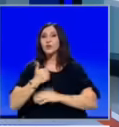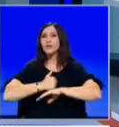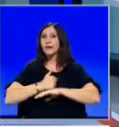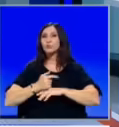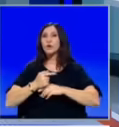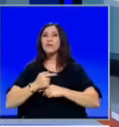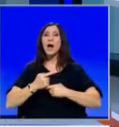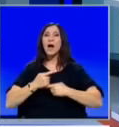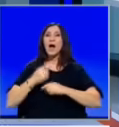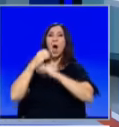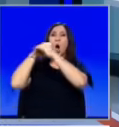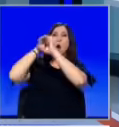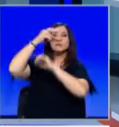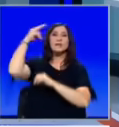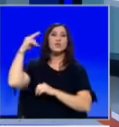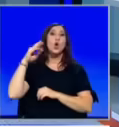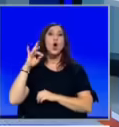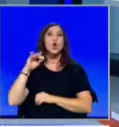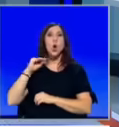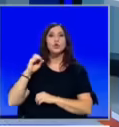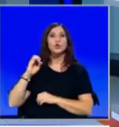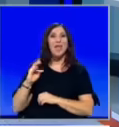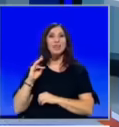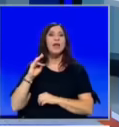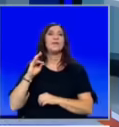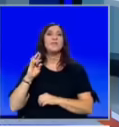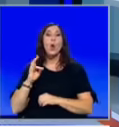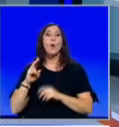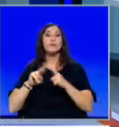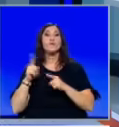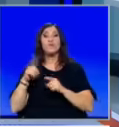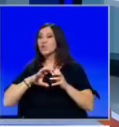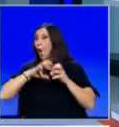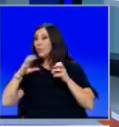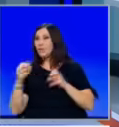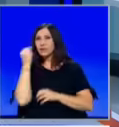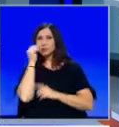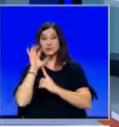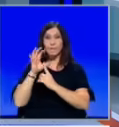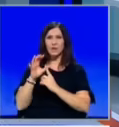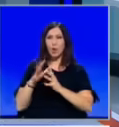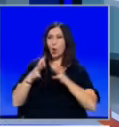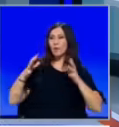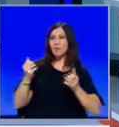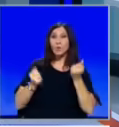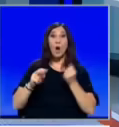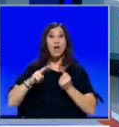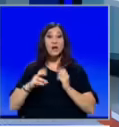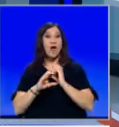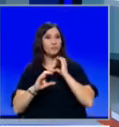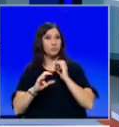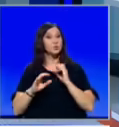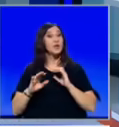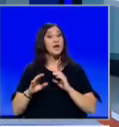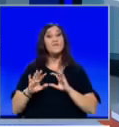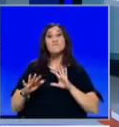на обсерваторията в Рожен Никола Петров, това са отломки от изкуствен спътник с големината на кола или автобус. Има